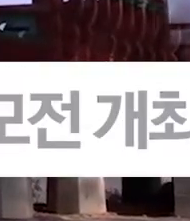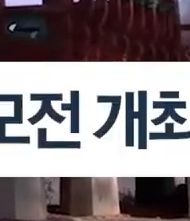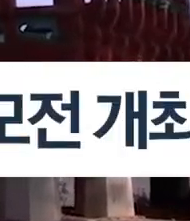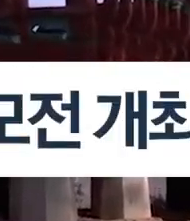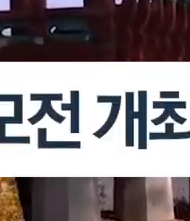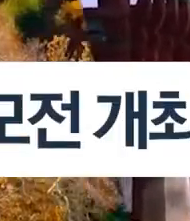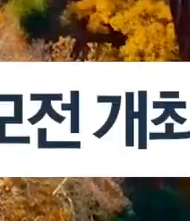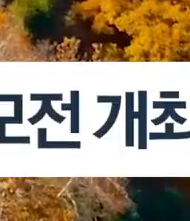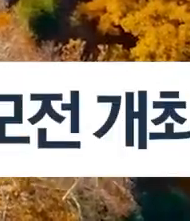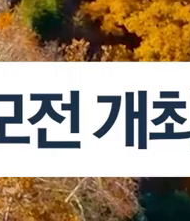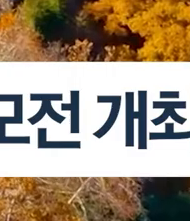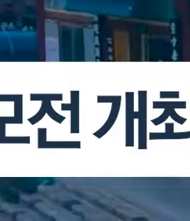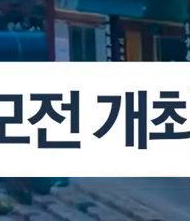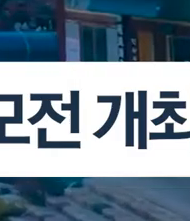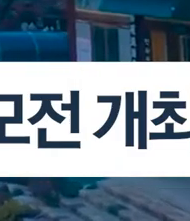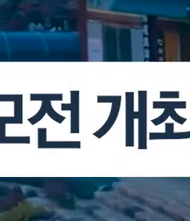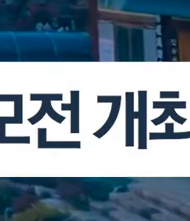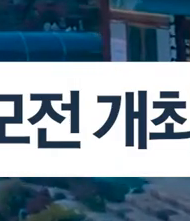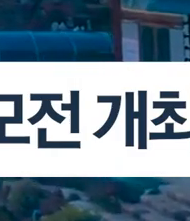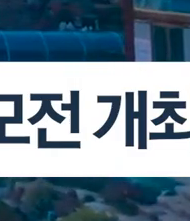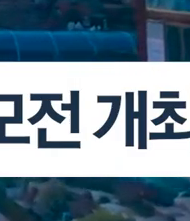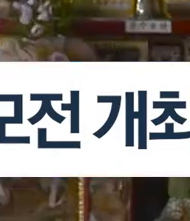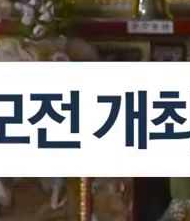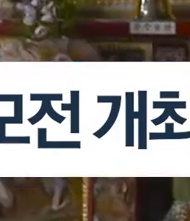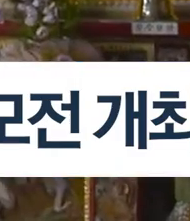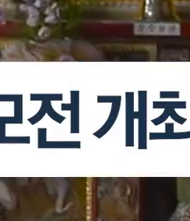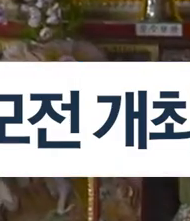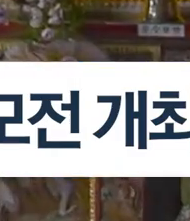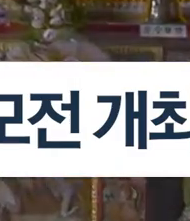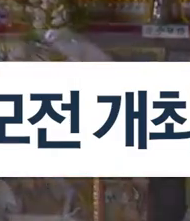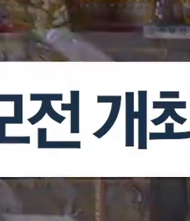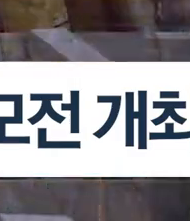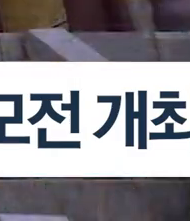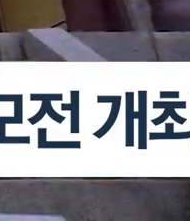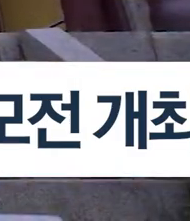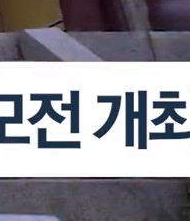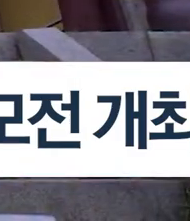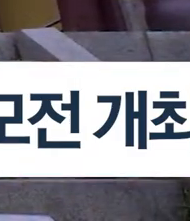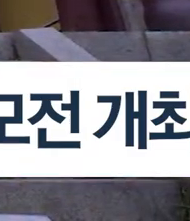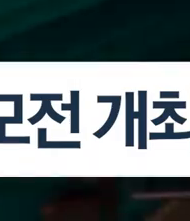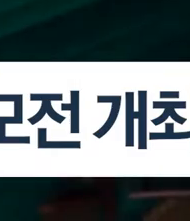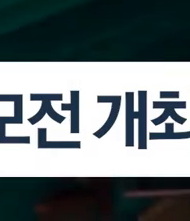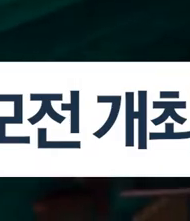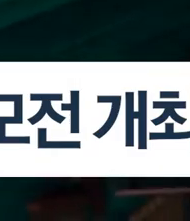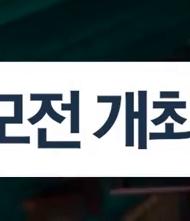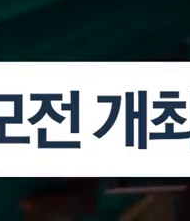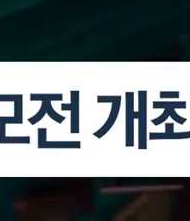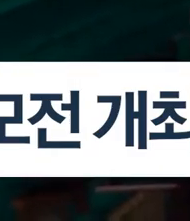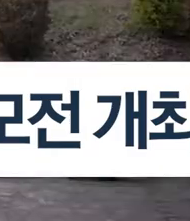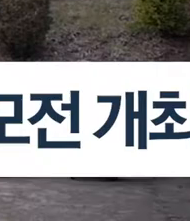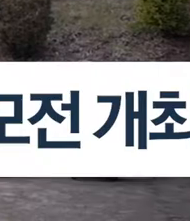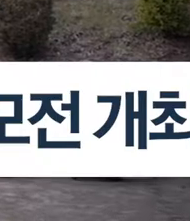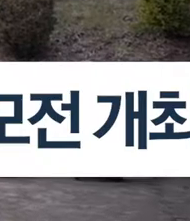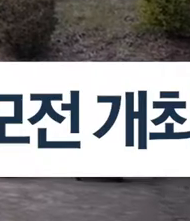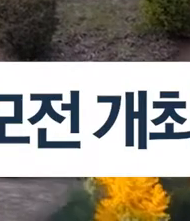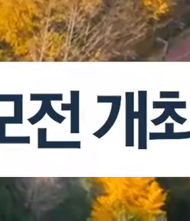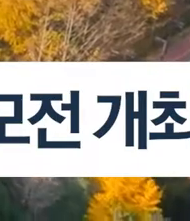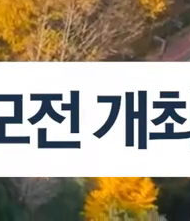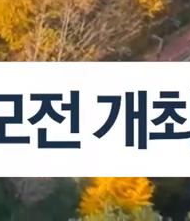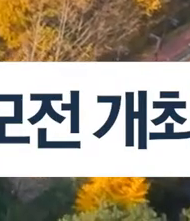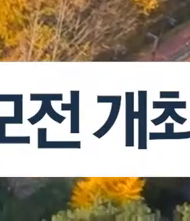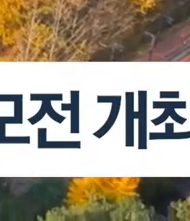오는 11월 30일까지 나만 알고 있는 지역 내 숨은 명소를 소개하는 강서구청 문화관광 블로그 유튜브